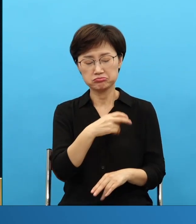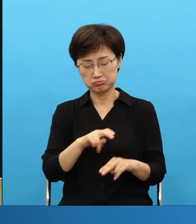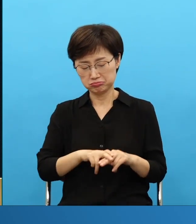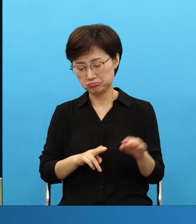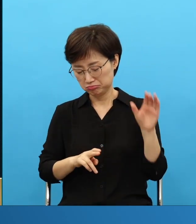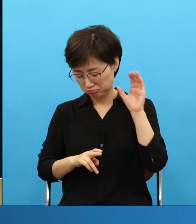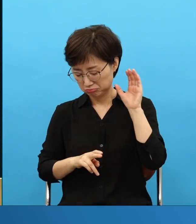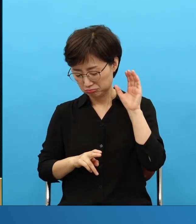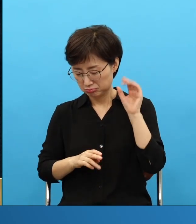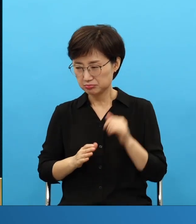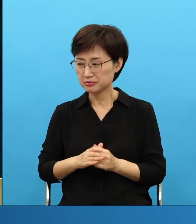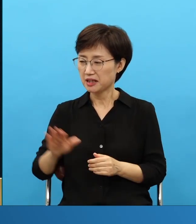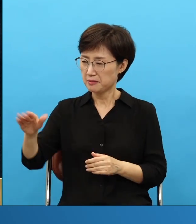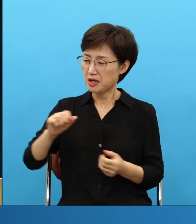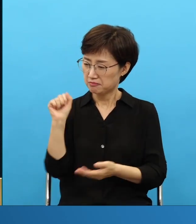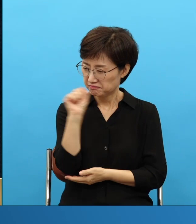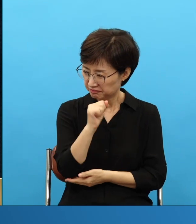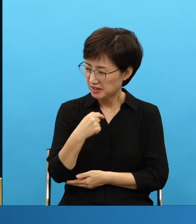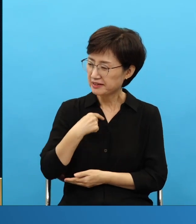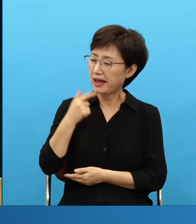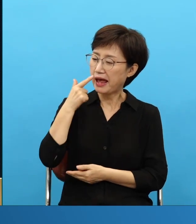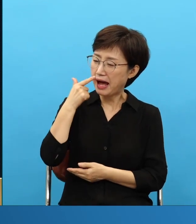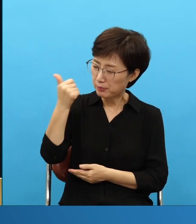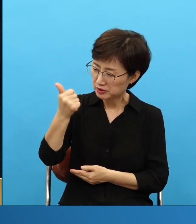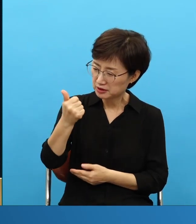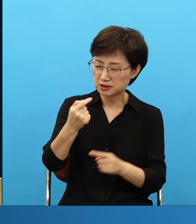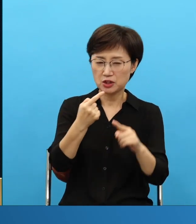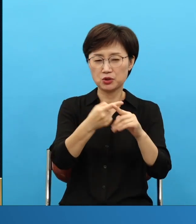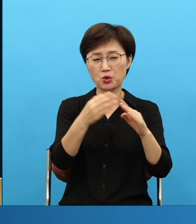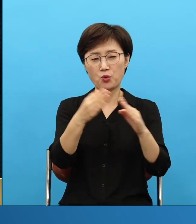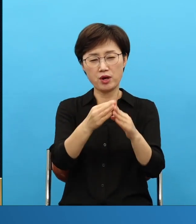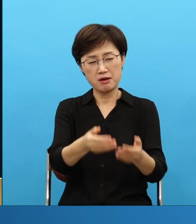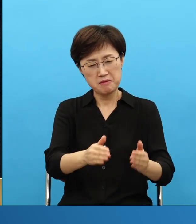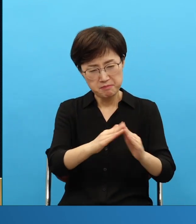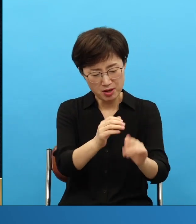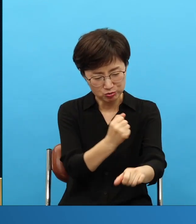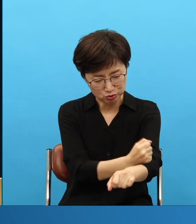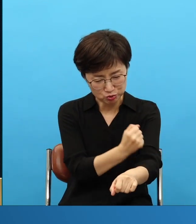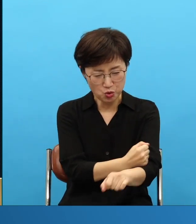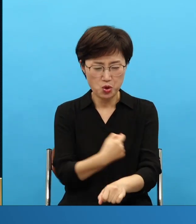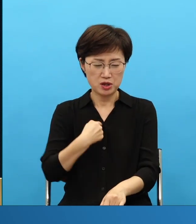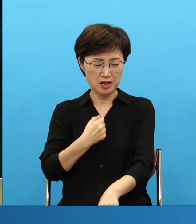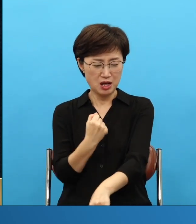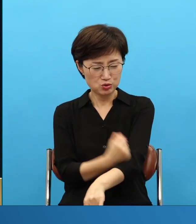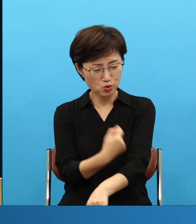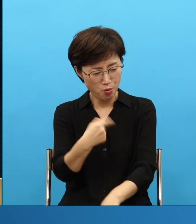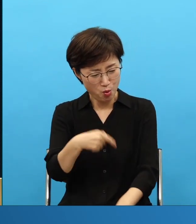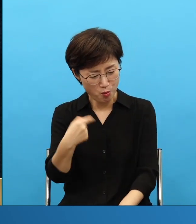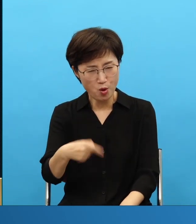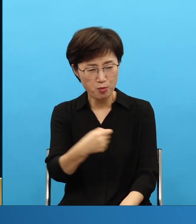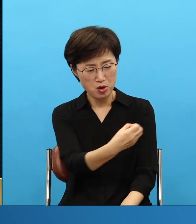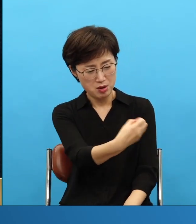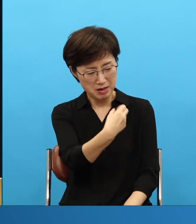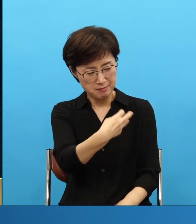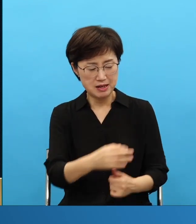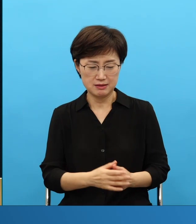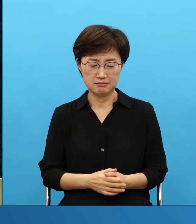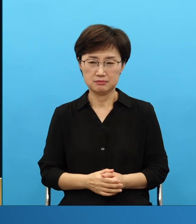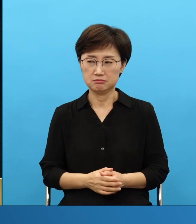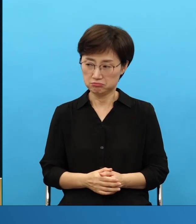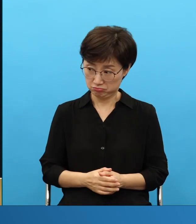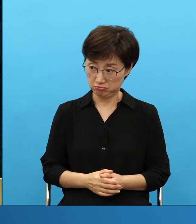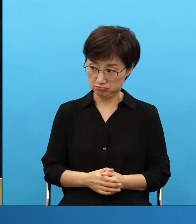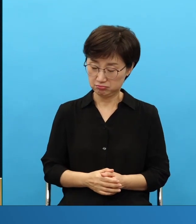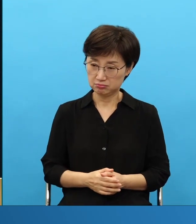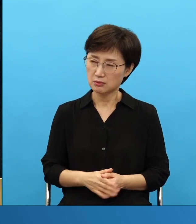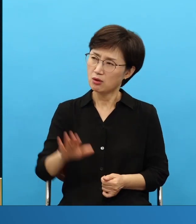뭐 우리 아버지가 교회도 짓고 뭐 자기도 뭐 하고 이랬는데 왜 하나님은 나에게